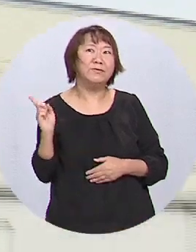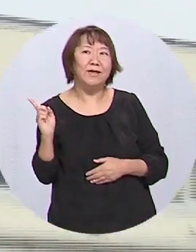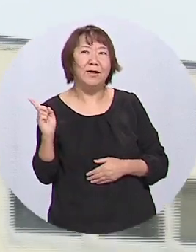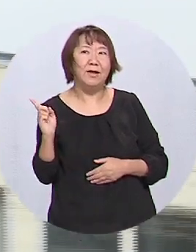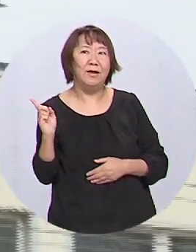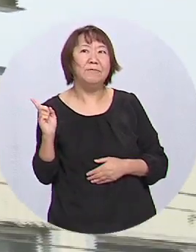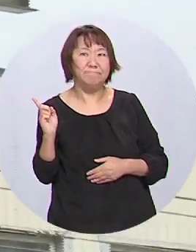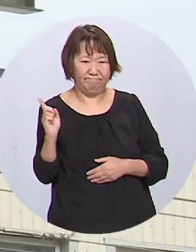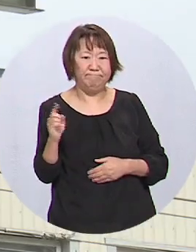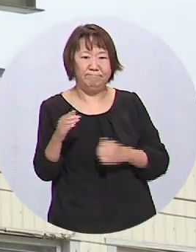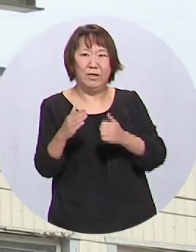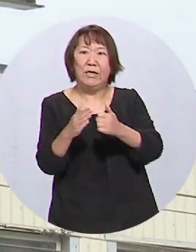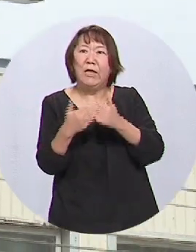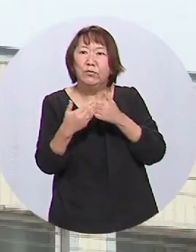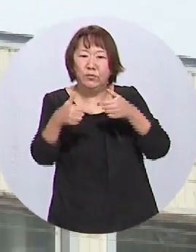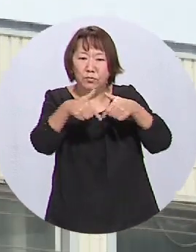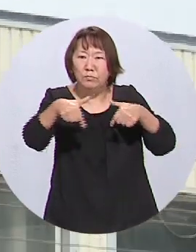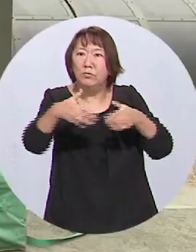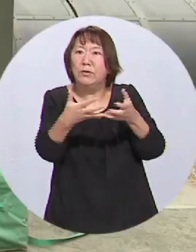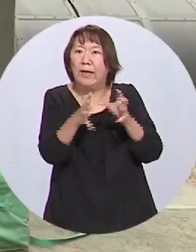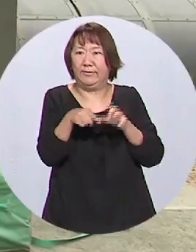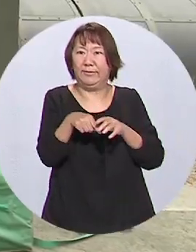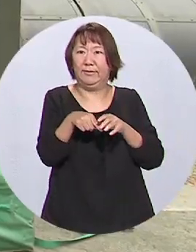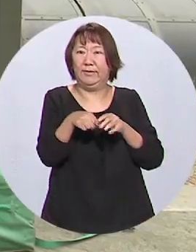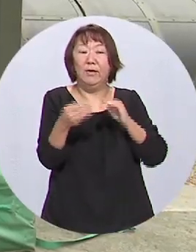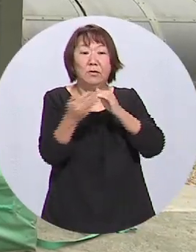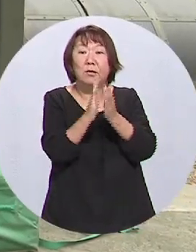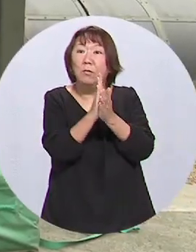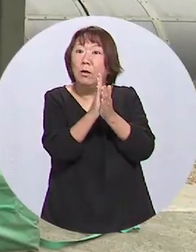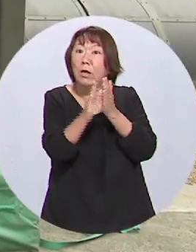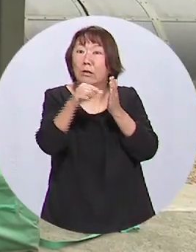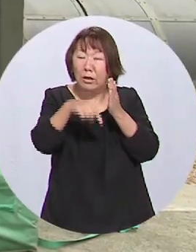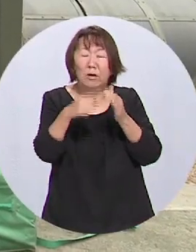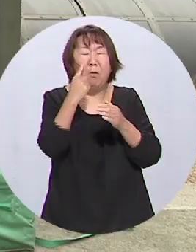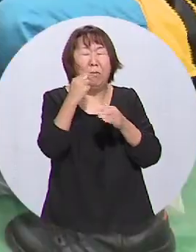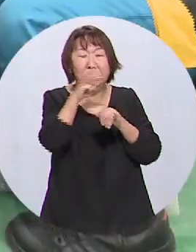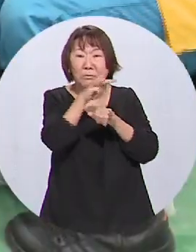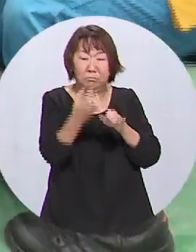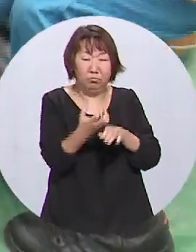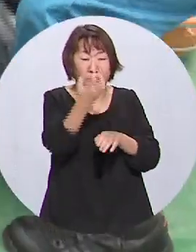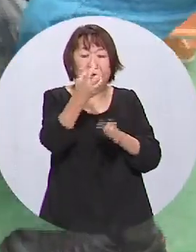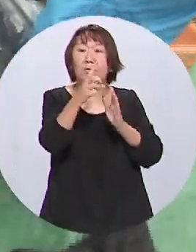はレンジャーレスキュー部隊。埼玉県内で災害など